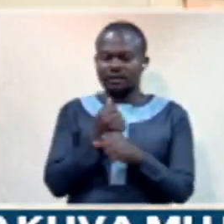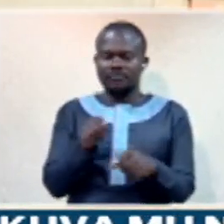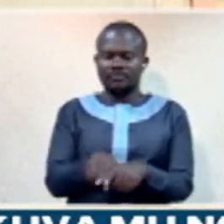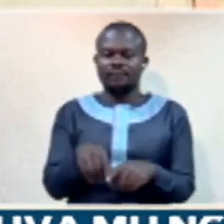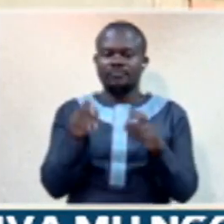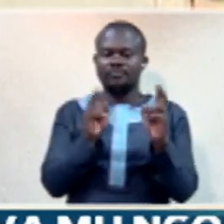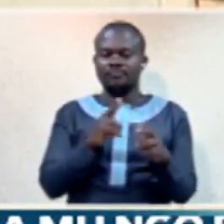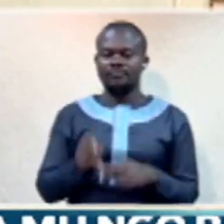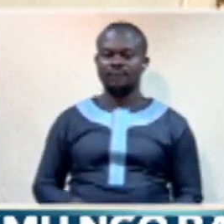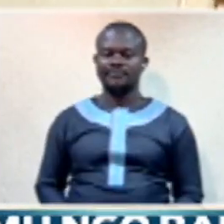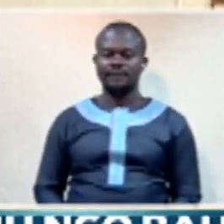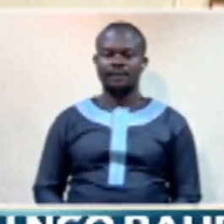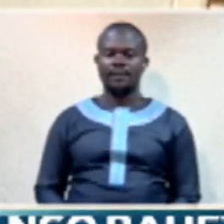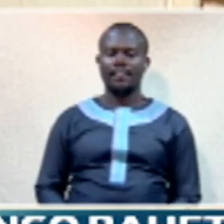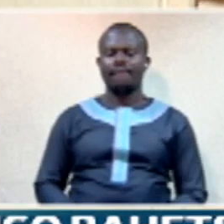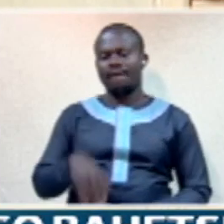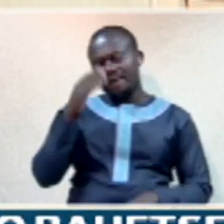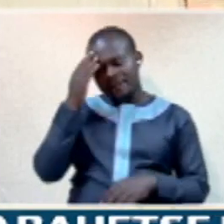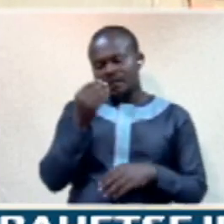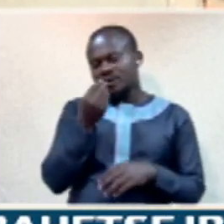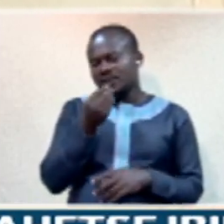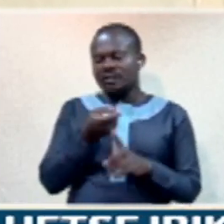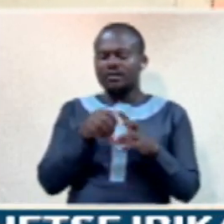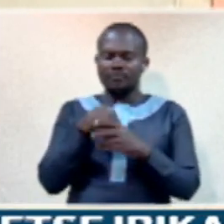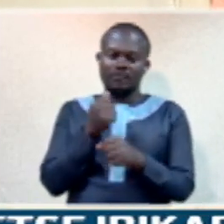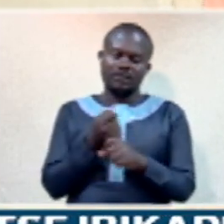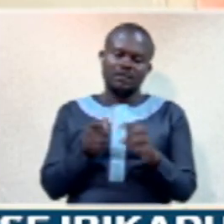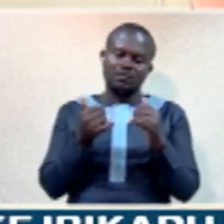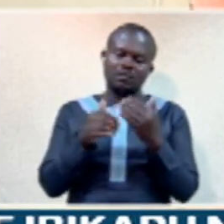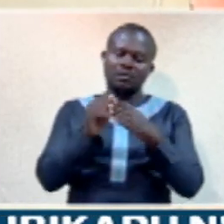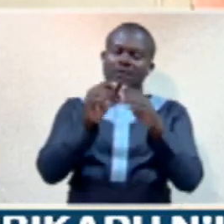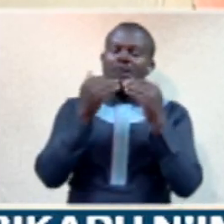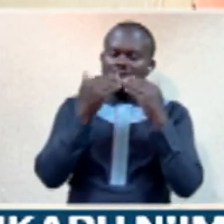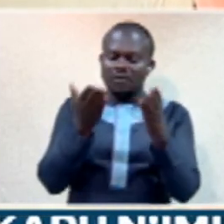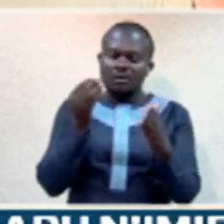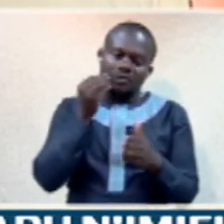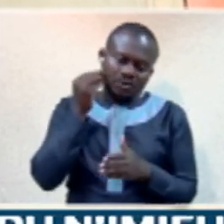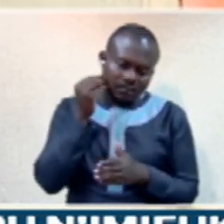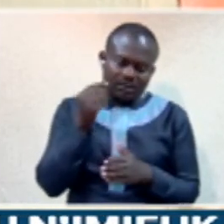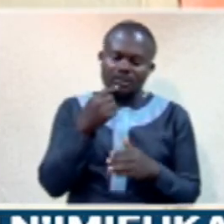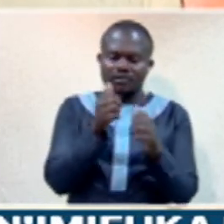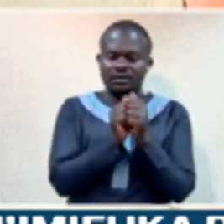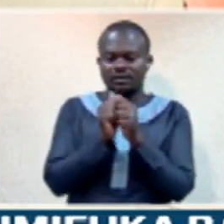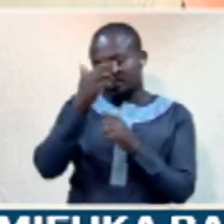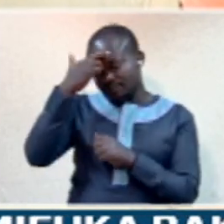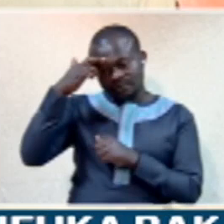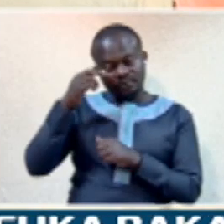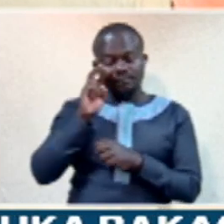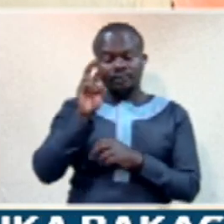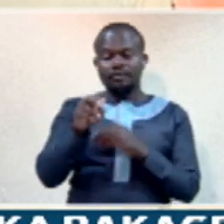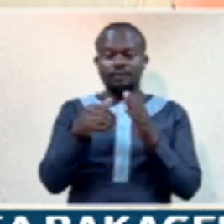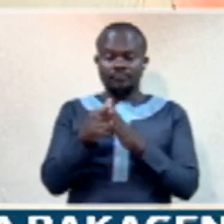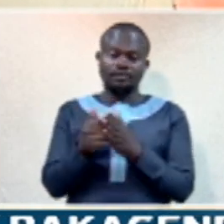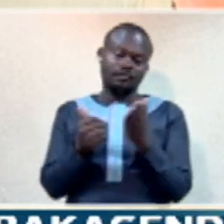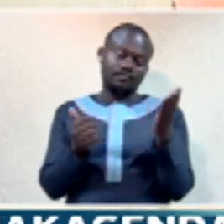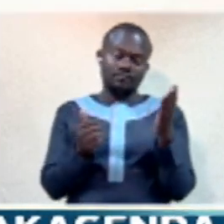bisanzwe kera ko twajyaga n'ubundi avuye mu kiraka ubu ngubu ntago akijyayo ubu turi mu rugo nyine turi kumwe niyo mpamvu mu mubonye abyutse nyine